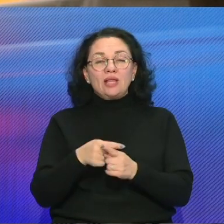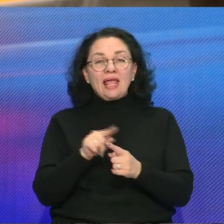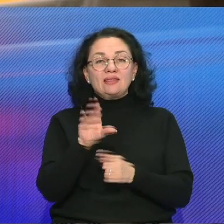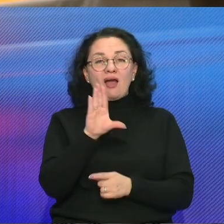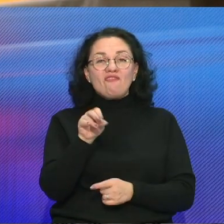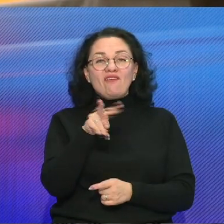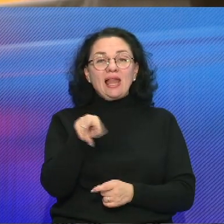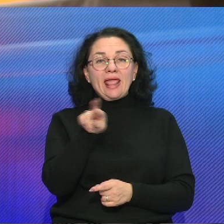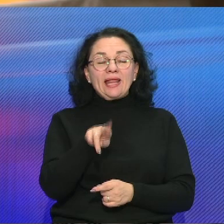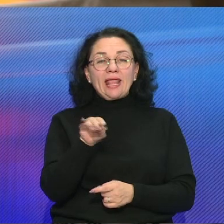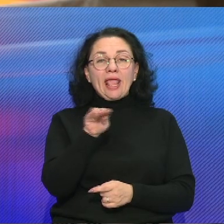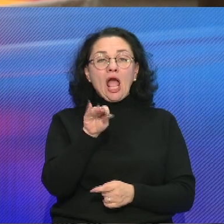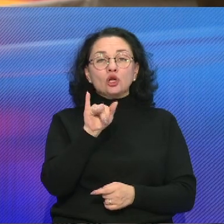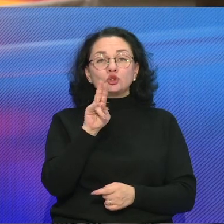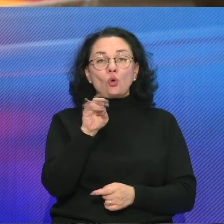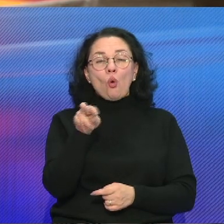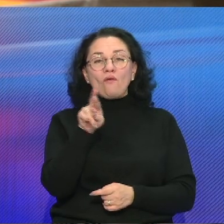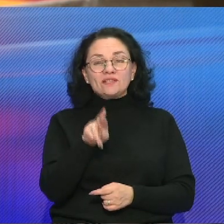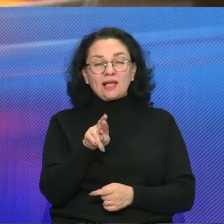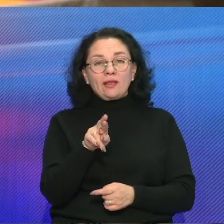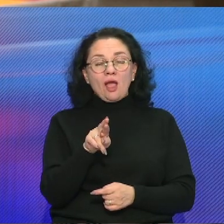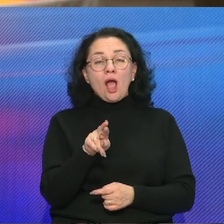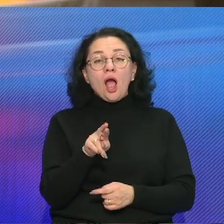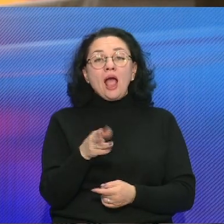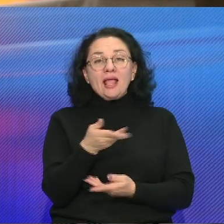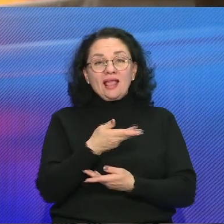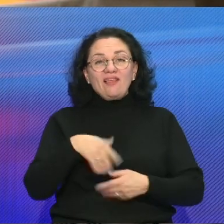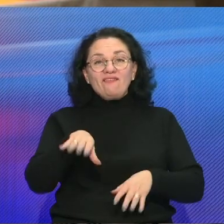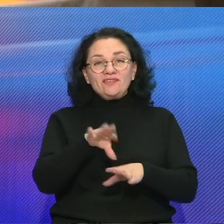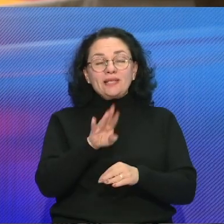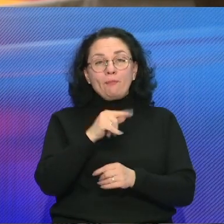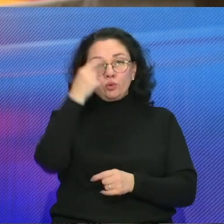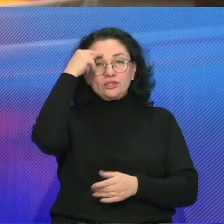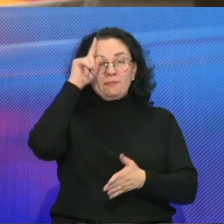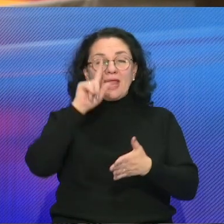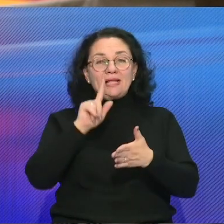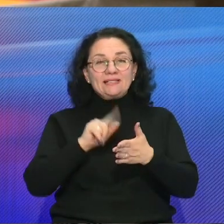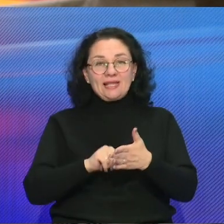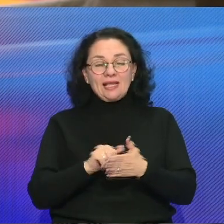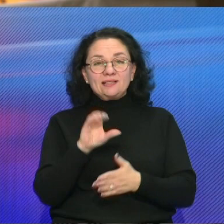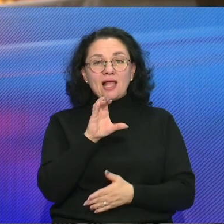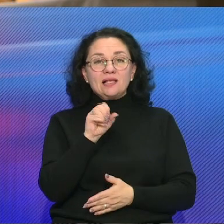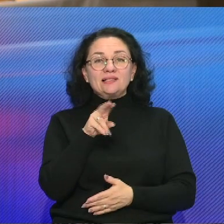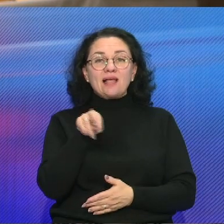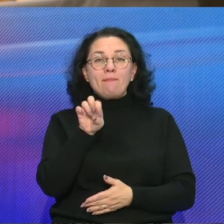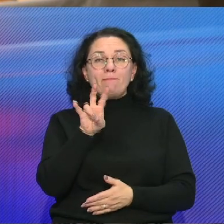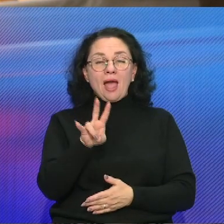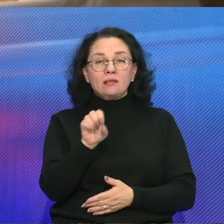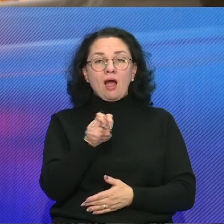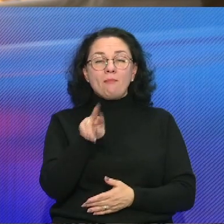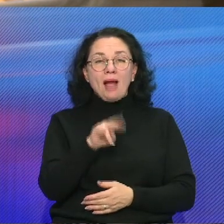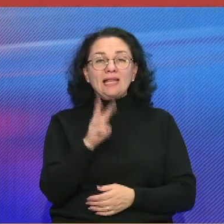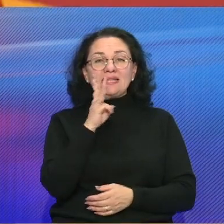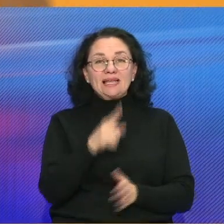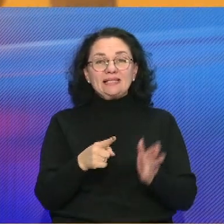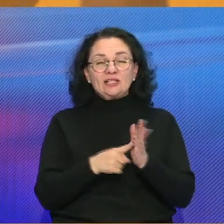Жуковская. Вот. Поэтому будем надеяться, даже Кира Куль, Софиан Амаль у нас есть такая, 36